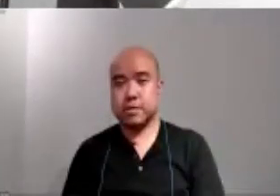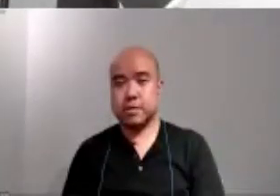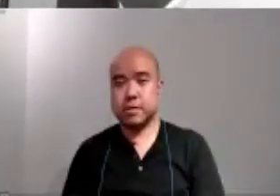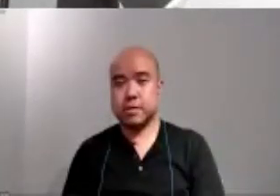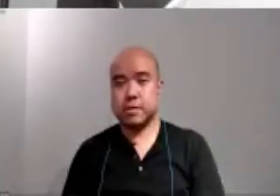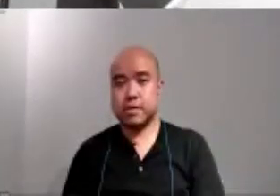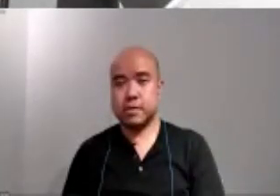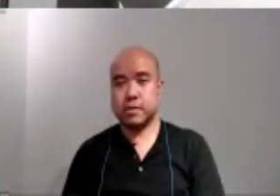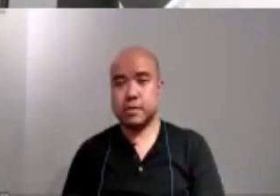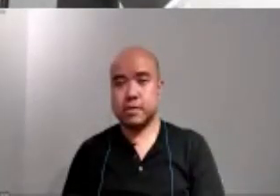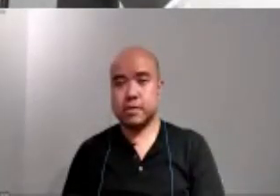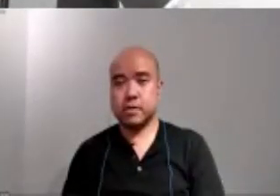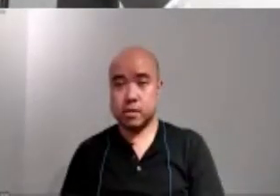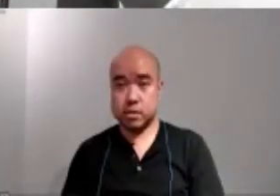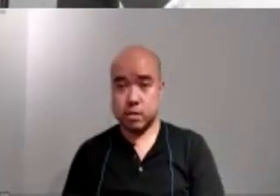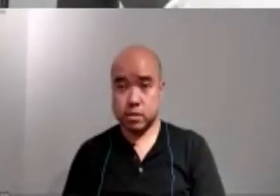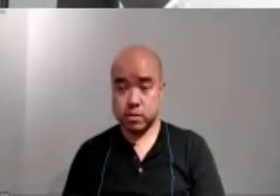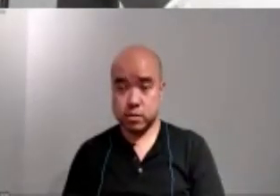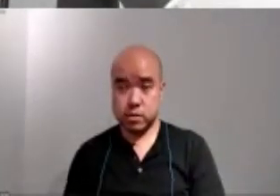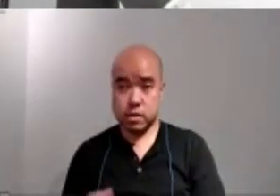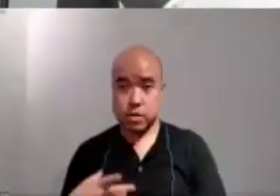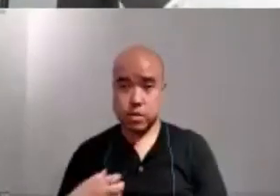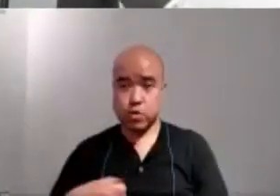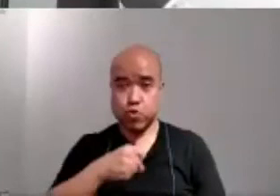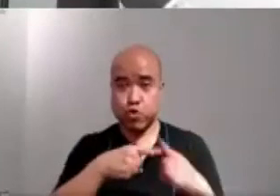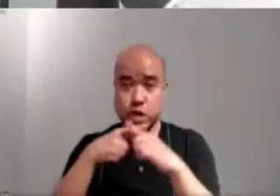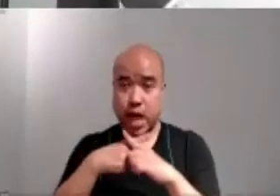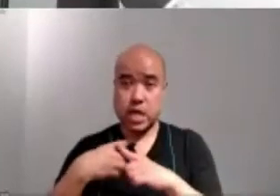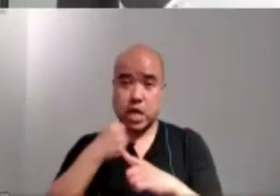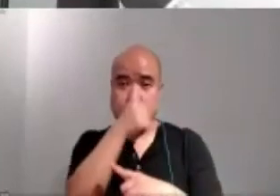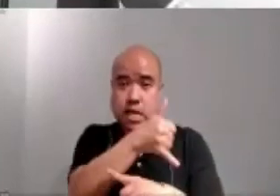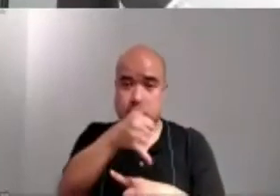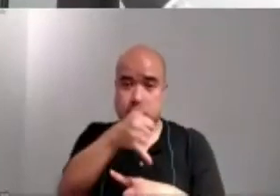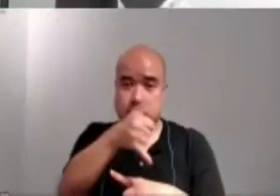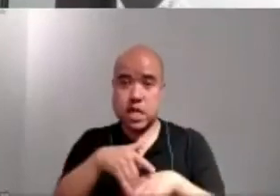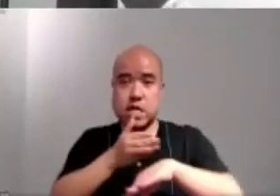一句啫，好，嚟一二三， 全民参与社会创新。